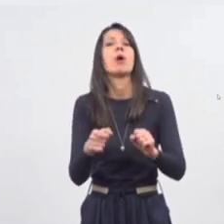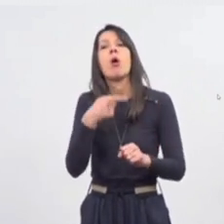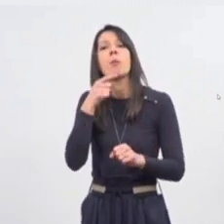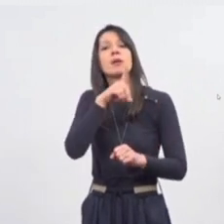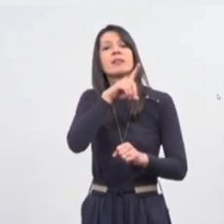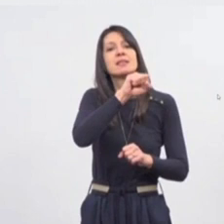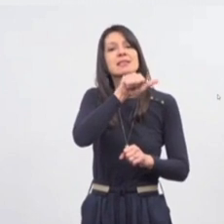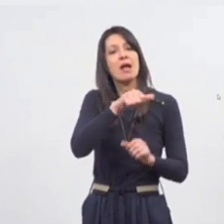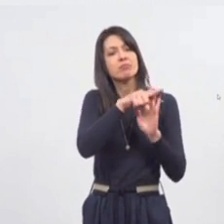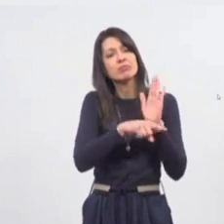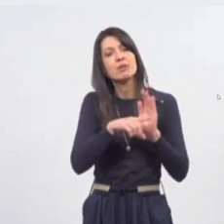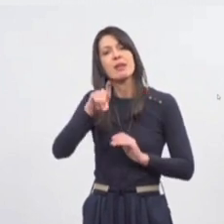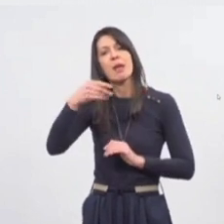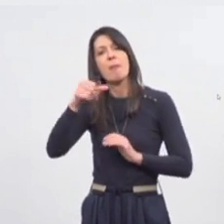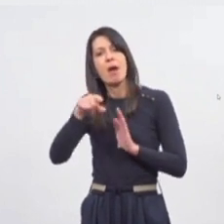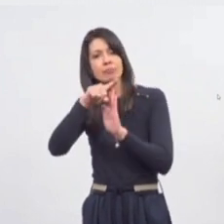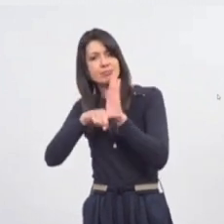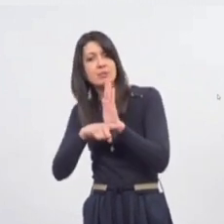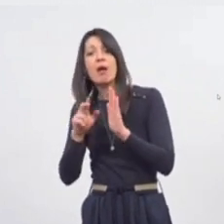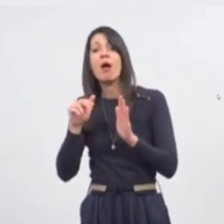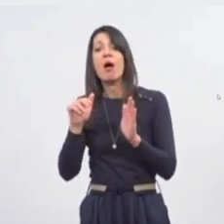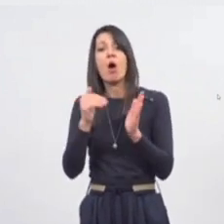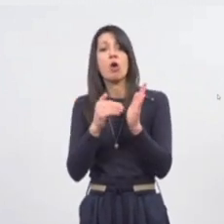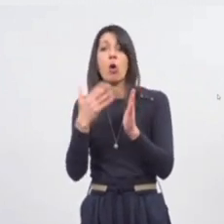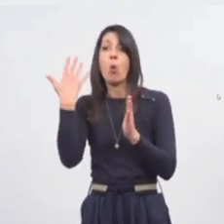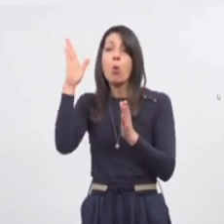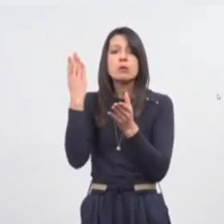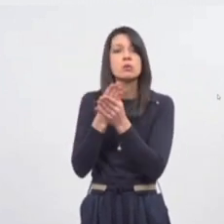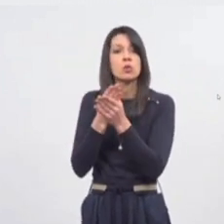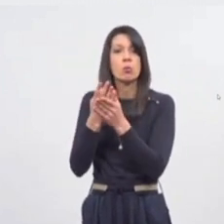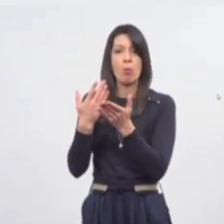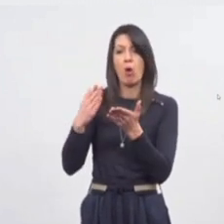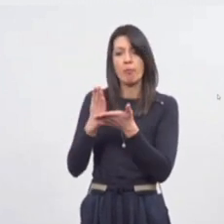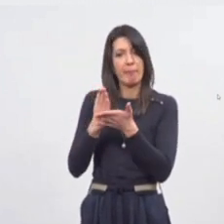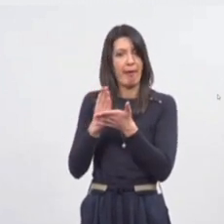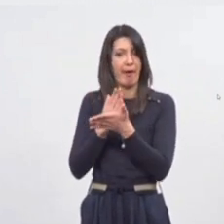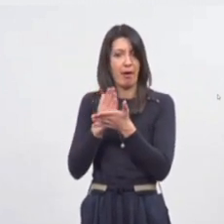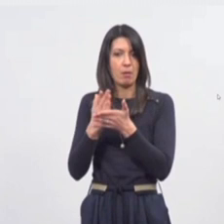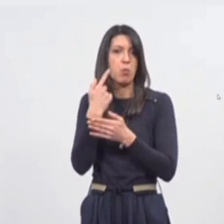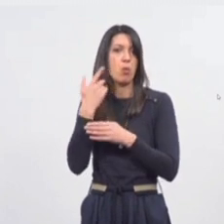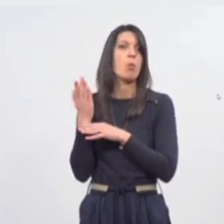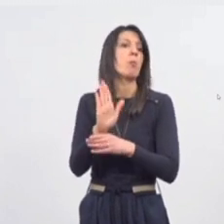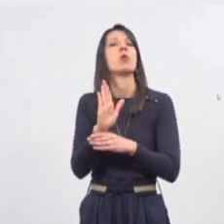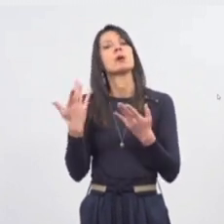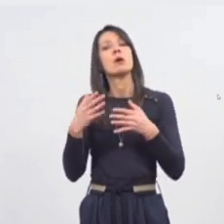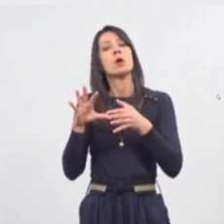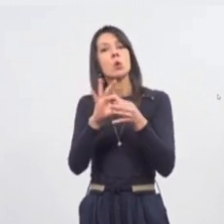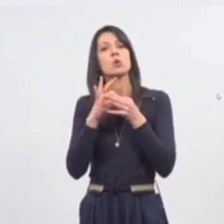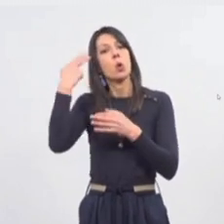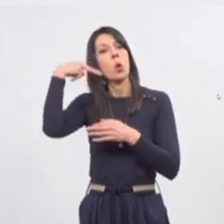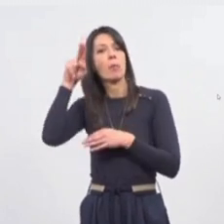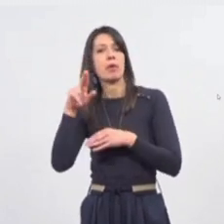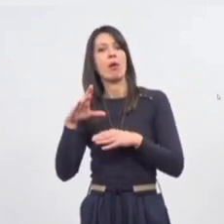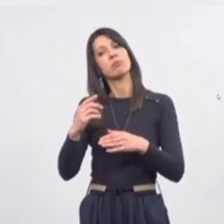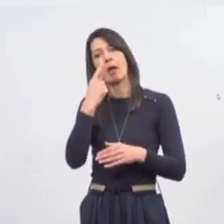DMA, il va y avoir d'autres documents qui vont mettre en avant la position de l'Union européenne. Pour moi, l'enjeu, c'est